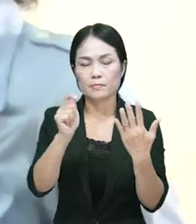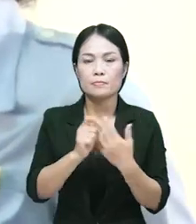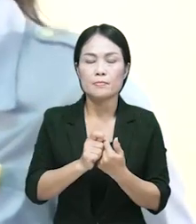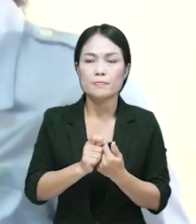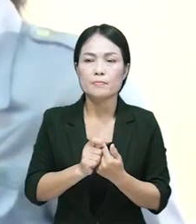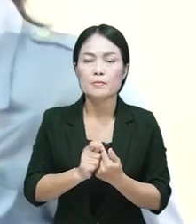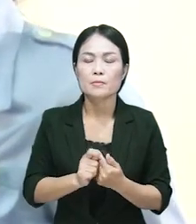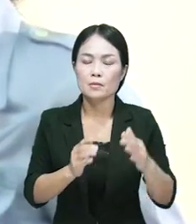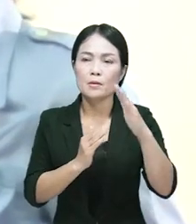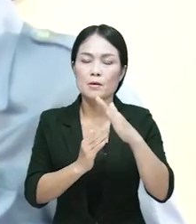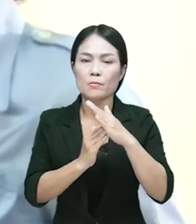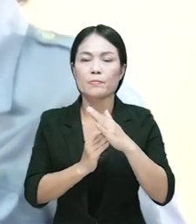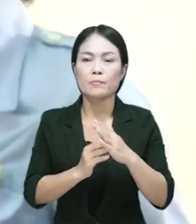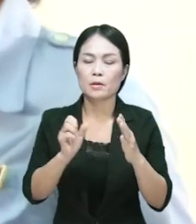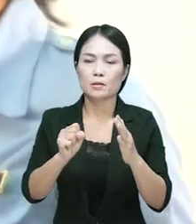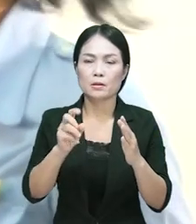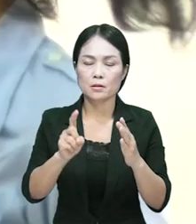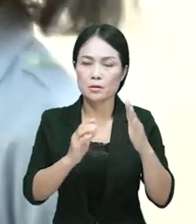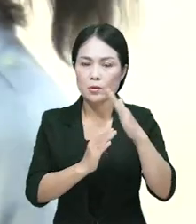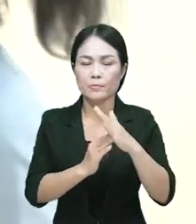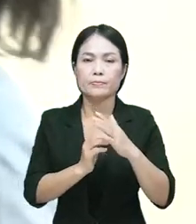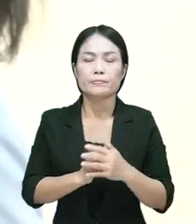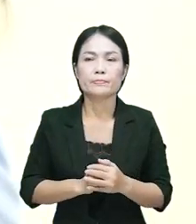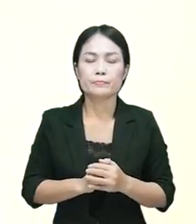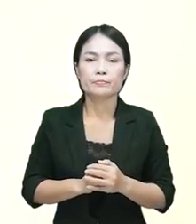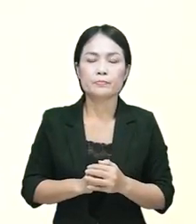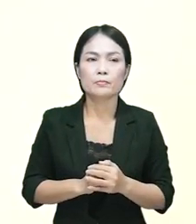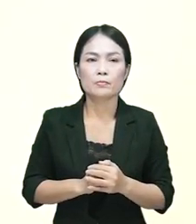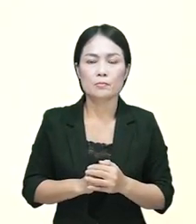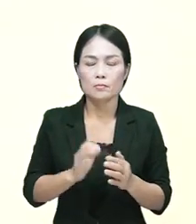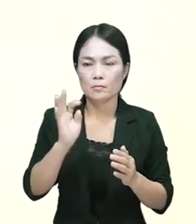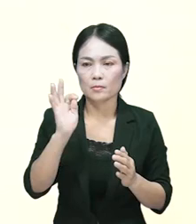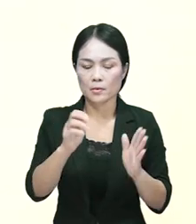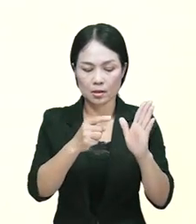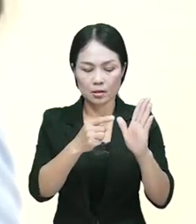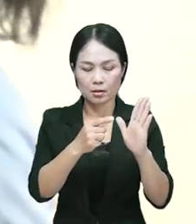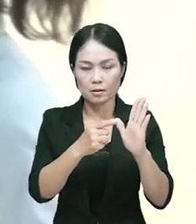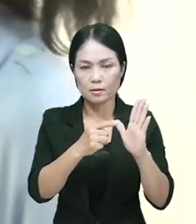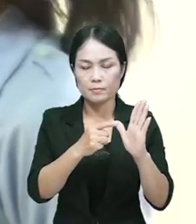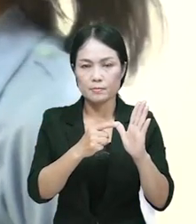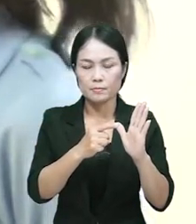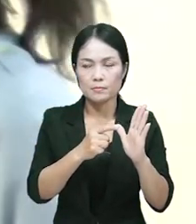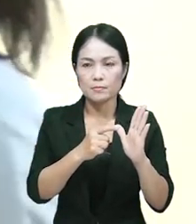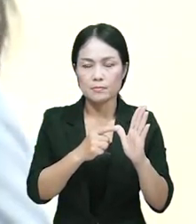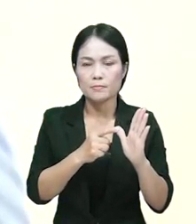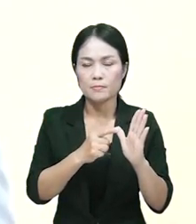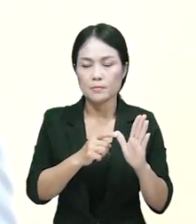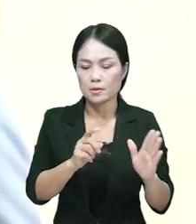លើកលែងតមឈប់ណាកូនណាចាវស្រអា